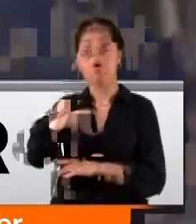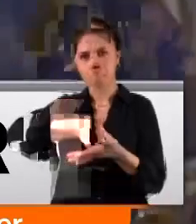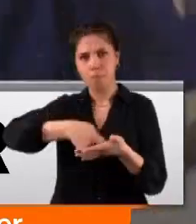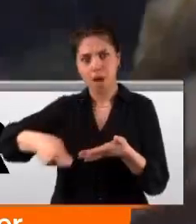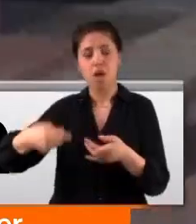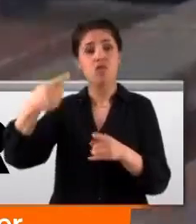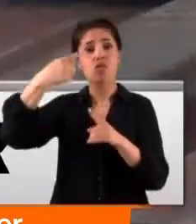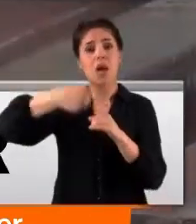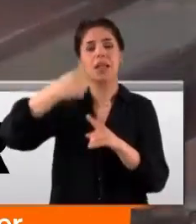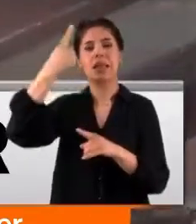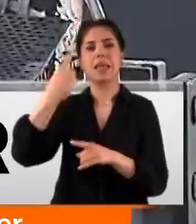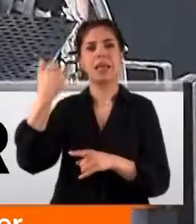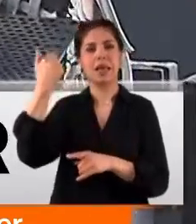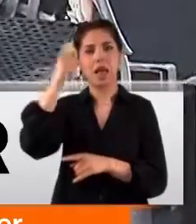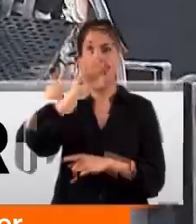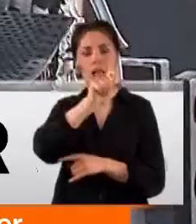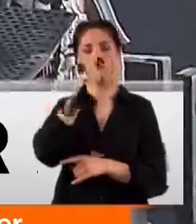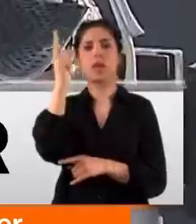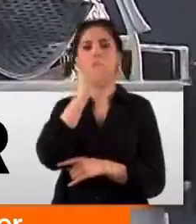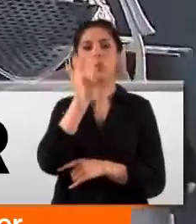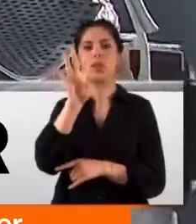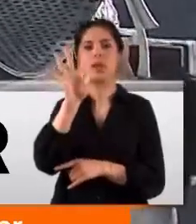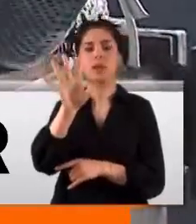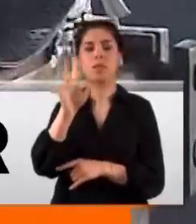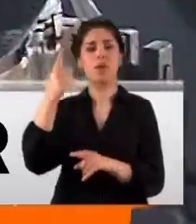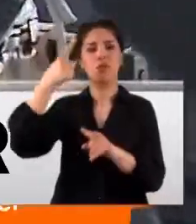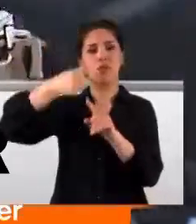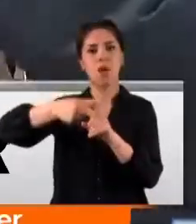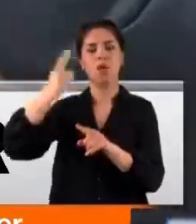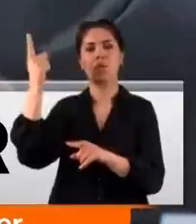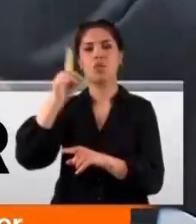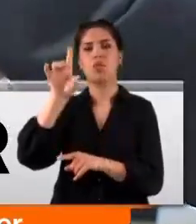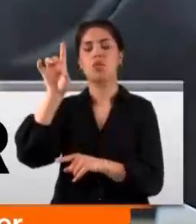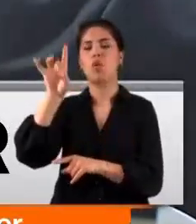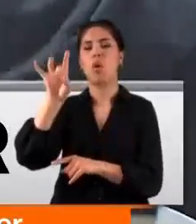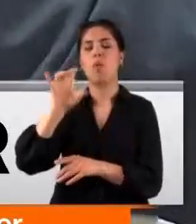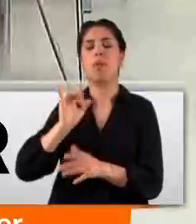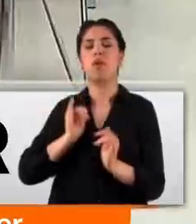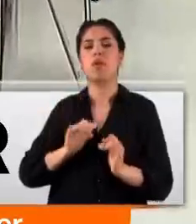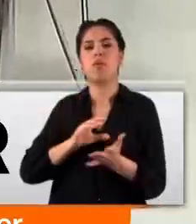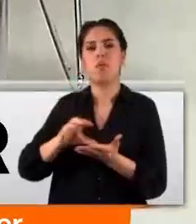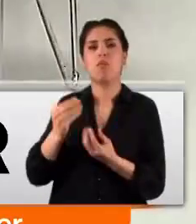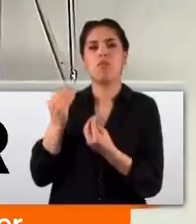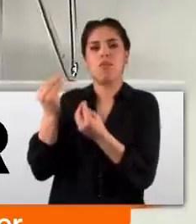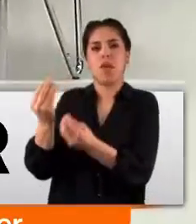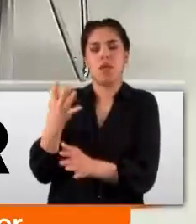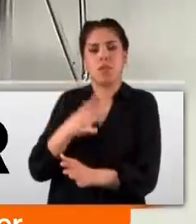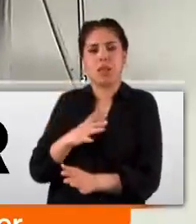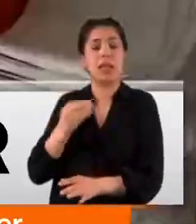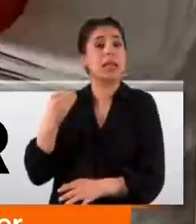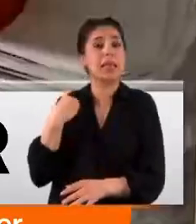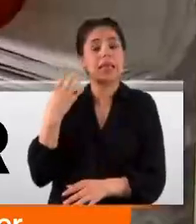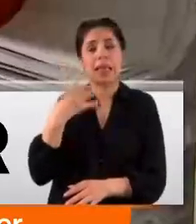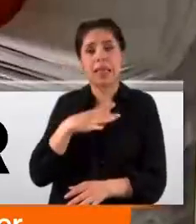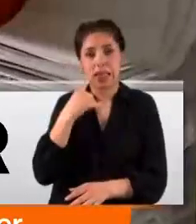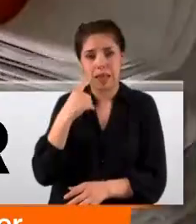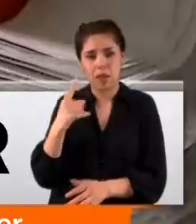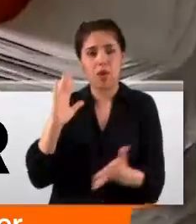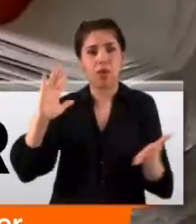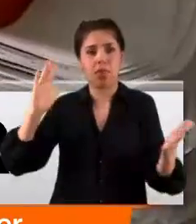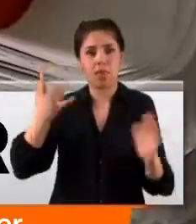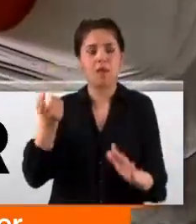ayrıca ilk 6 ay %45 zamma ek olarak %15 refah payı verilmesini istiyor. Yeni taleplerin üzerine